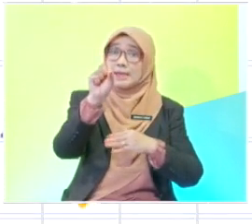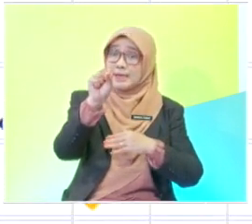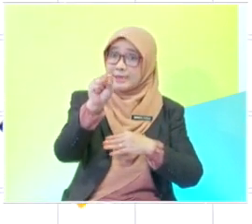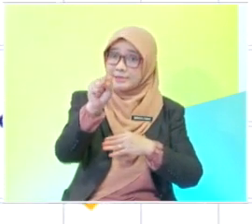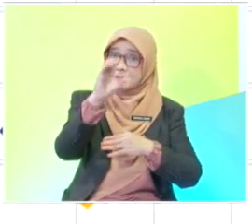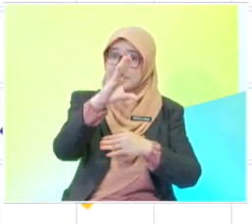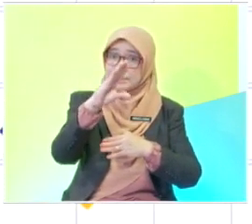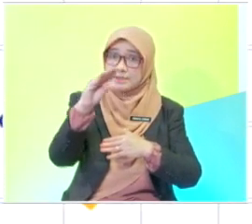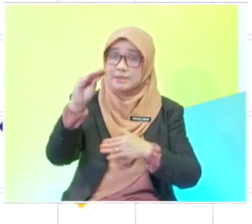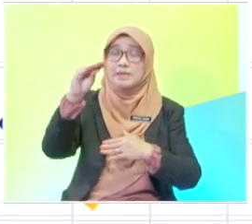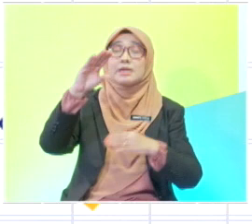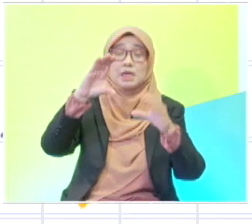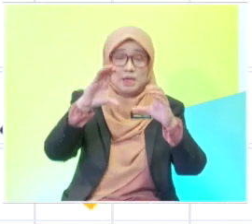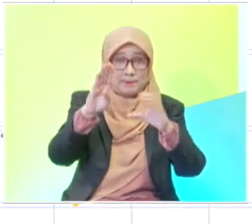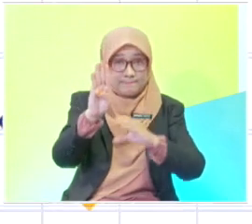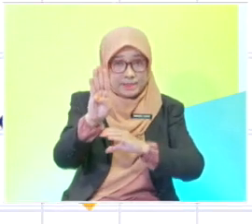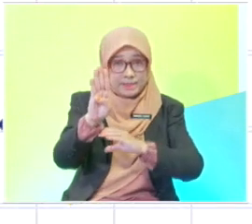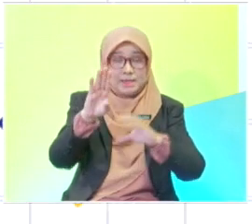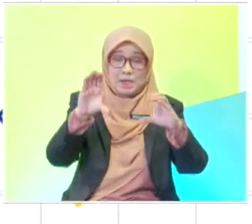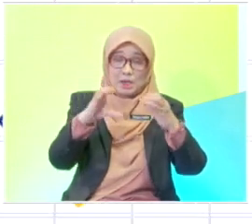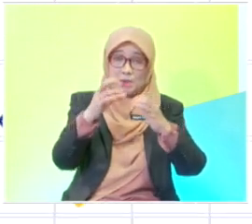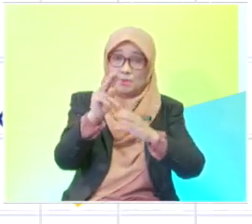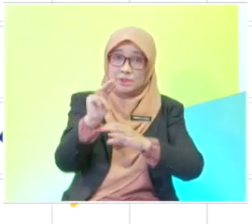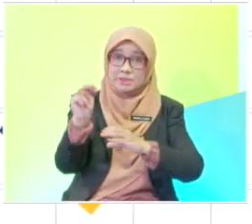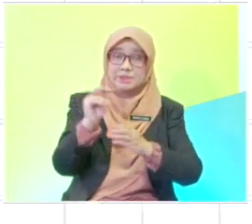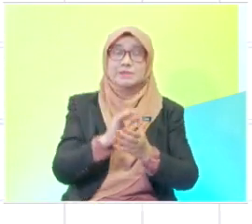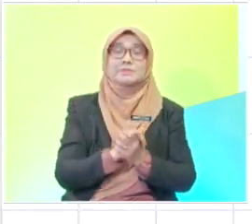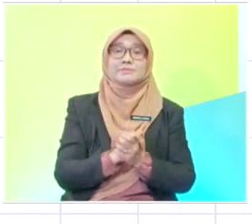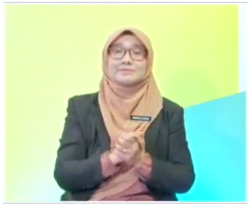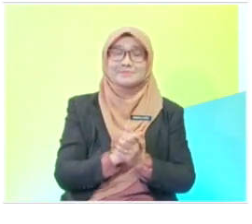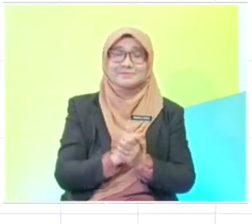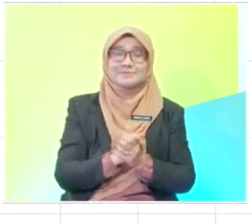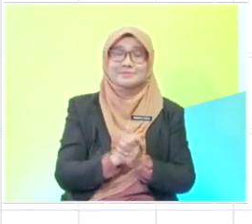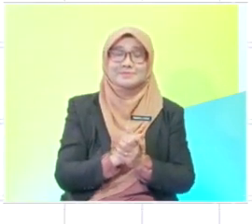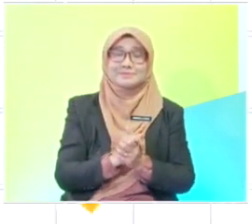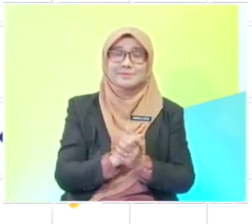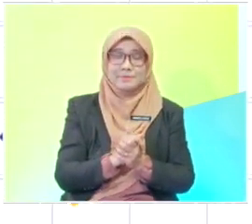dan juga buatan. Saya rasa ini cabaran seterusnya.